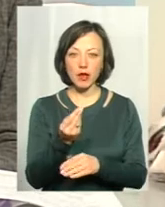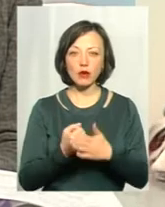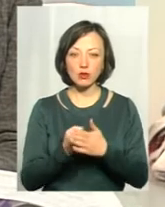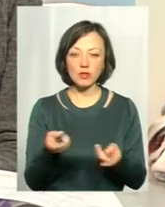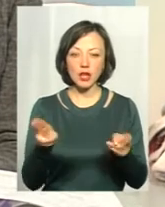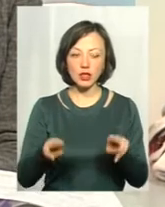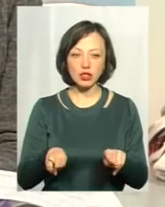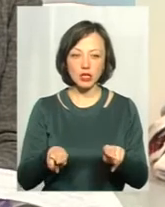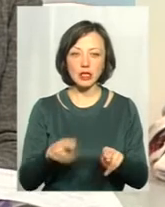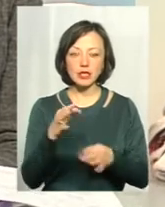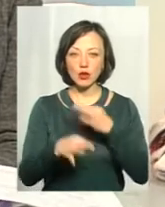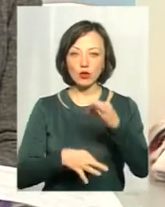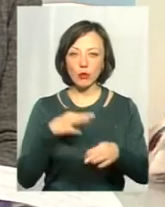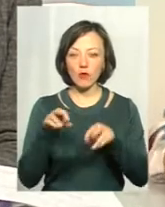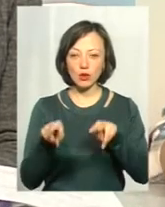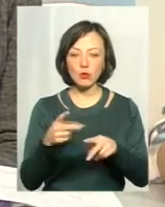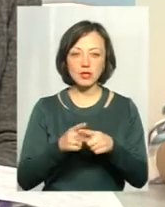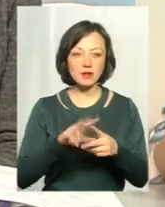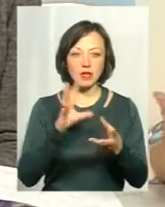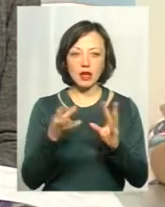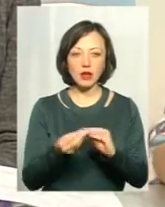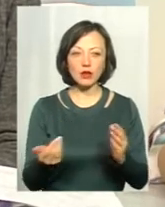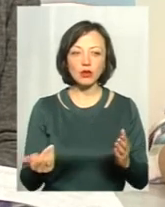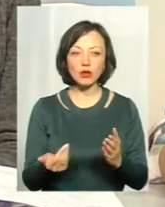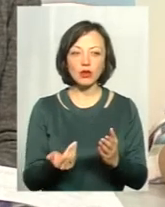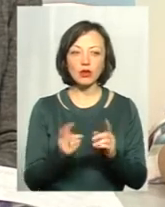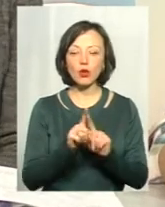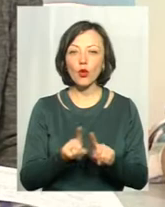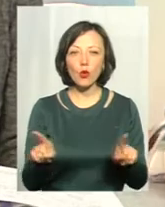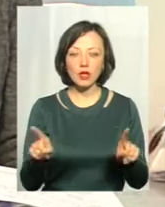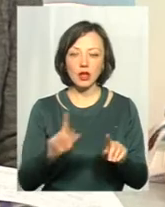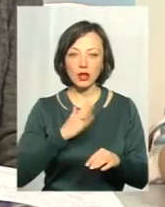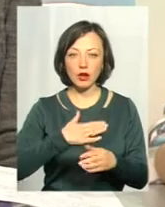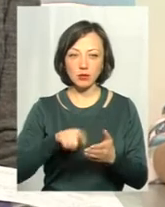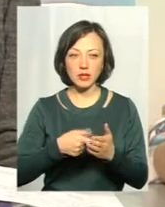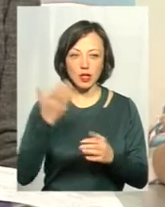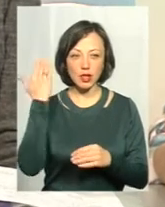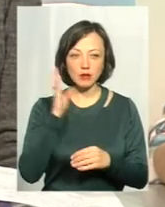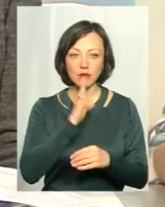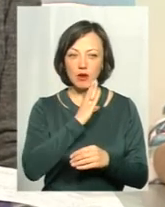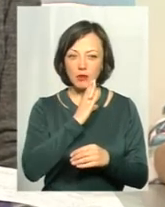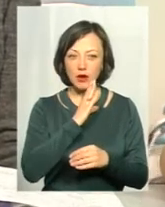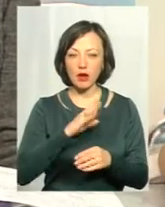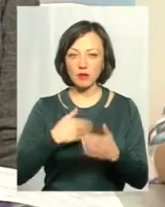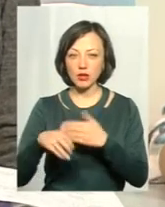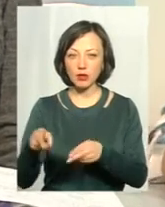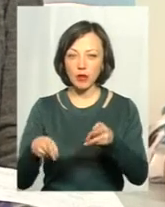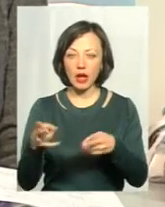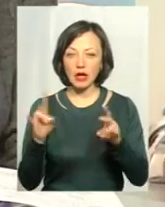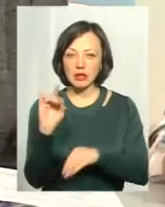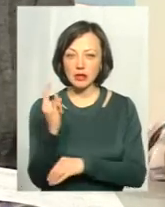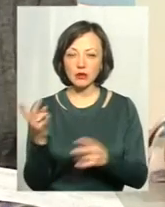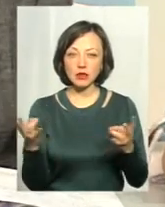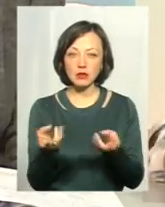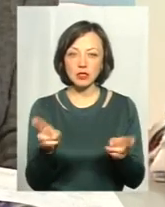залишити її на цілодобовий догляд. Це взагалі, це вже нонсенс для нашого міста. Тому що раніше мама пішла на операцію, а дитину потрібно